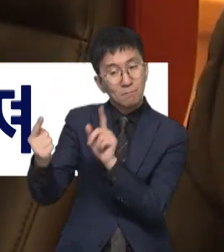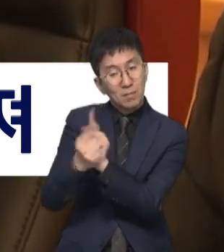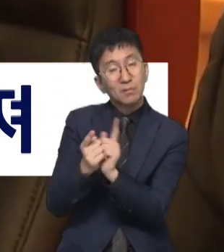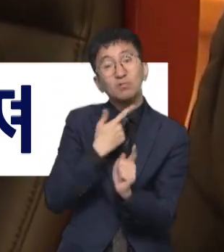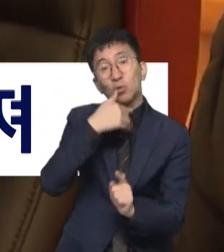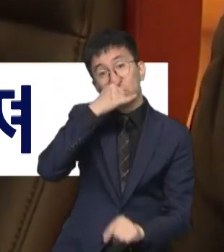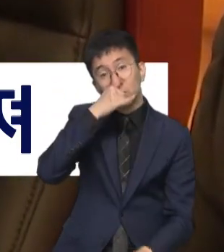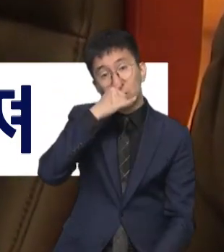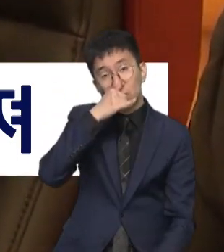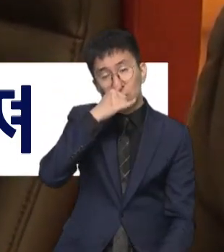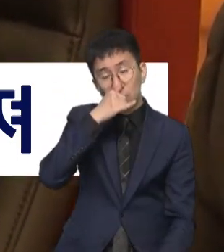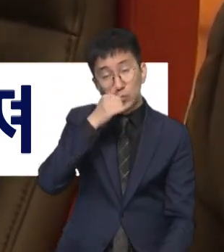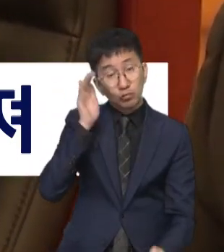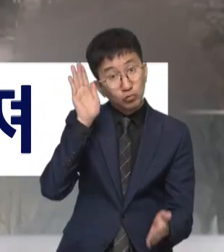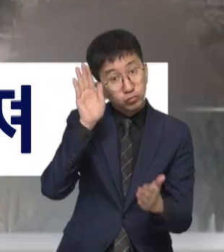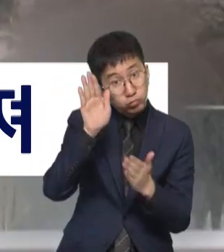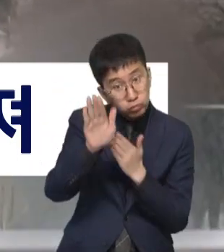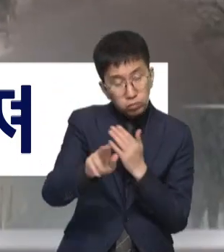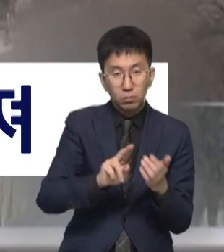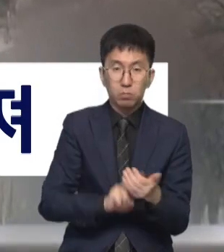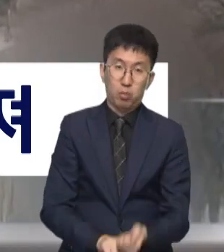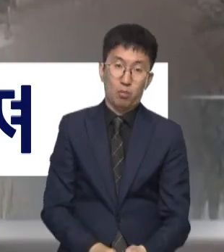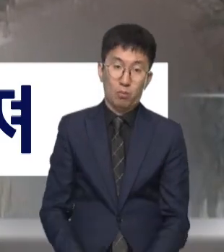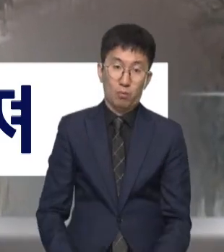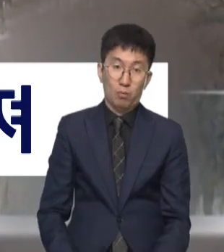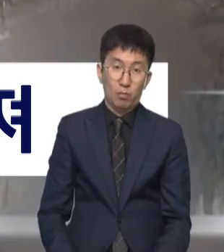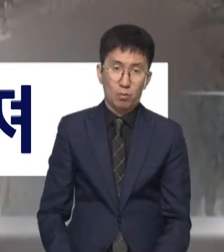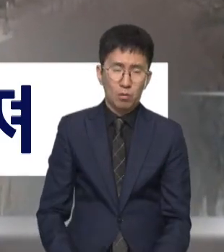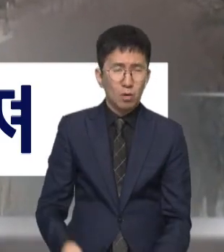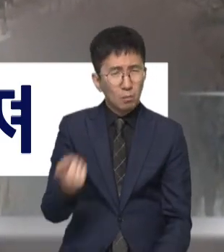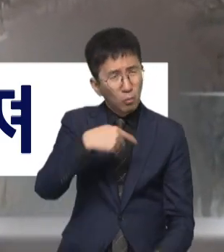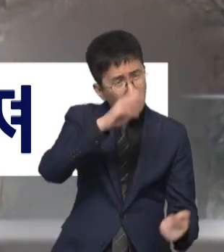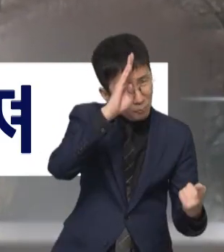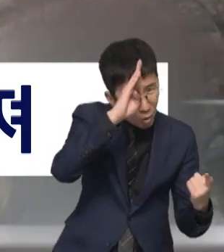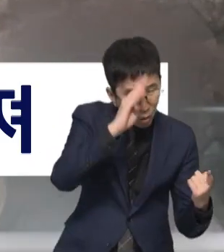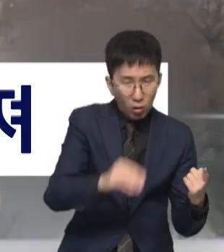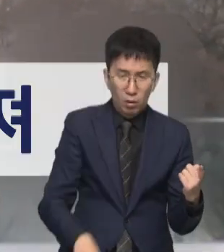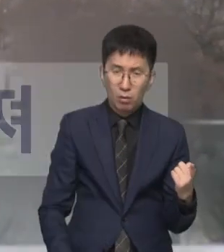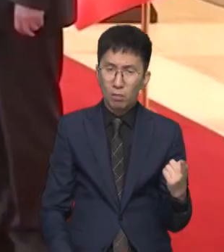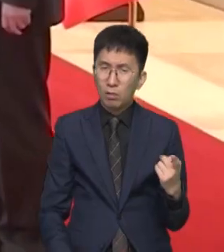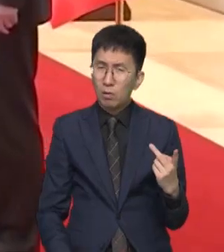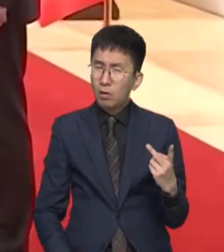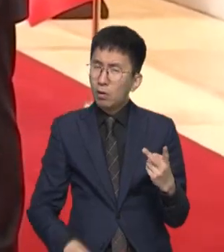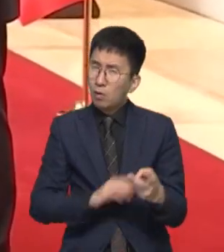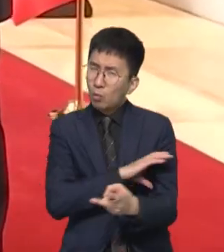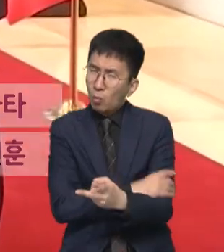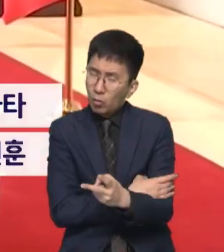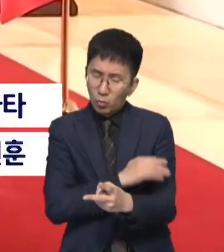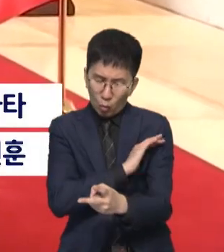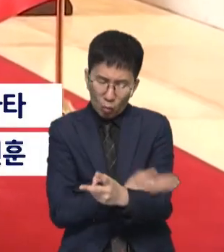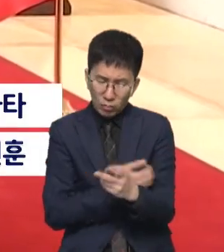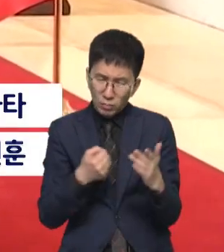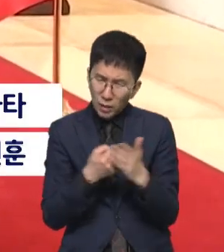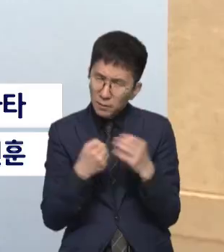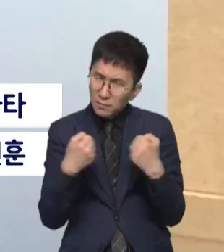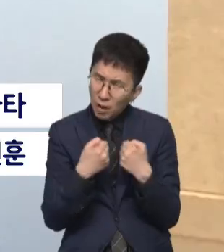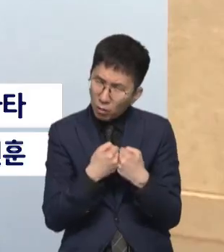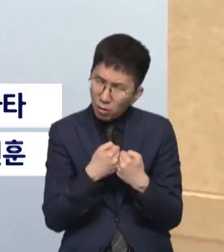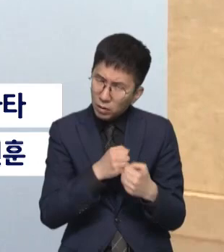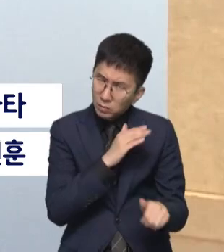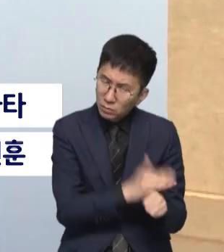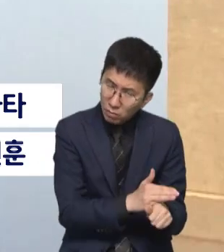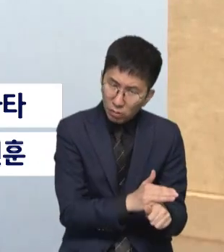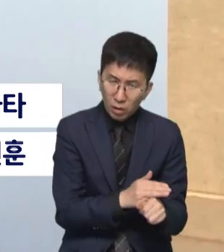건강 이상설에 권력 투쟁설, 불륜설까지 각종 추측이 난무했습니다. 친강 부장의